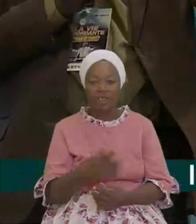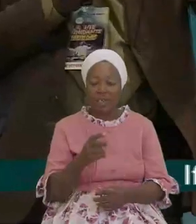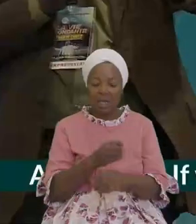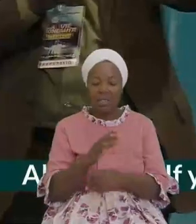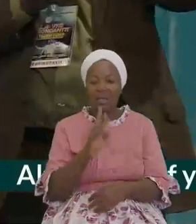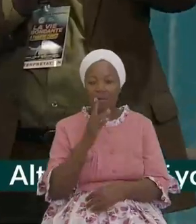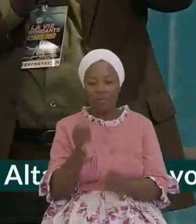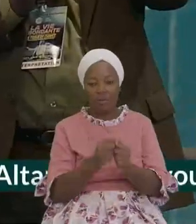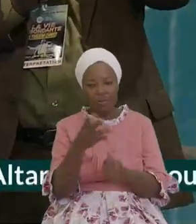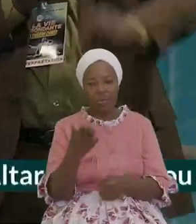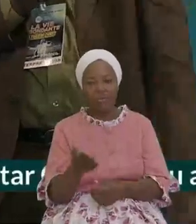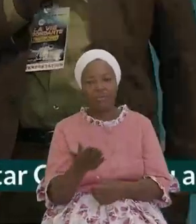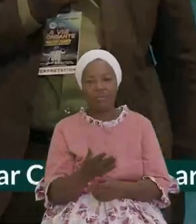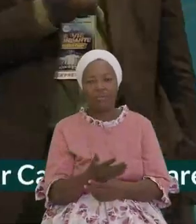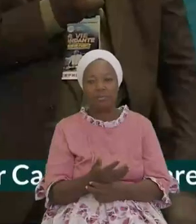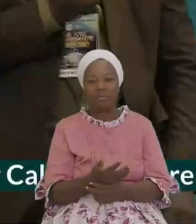Les conseillers sont là.